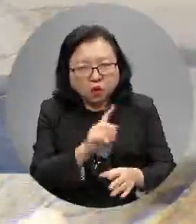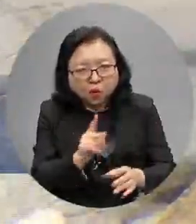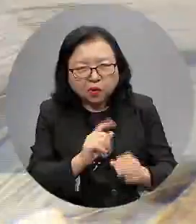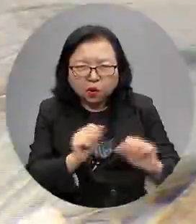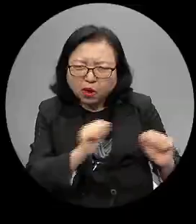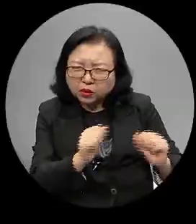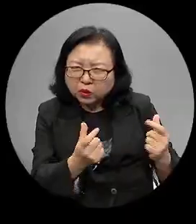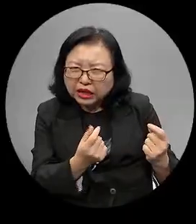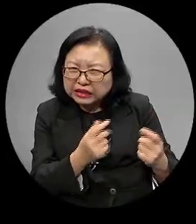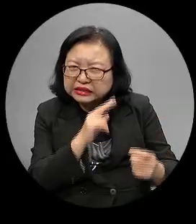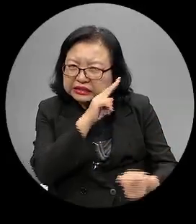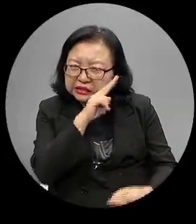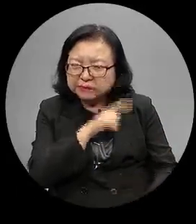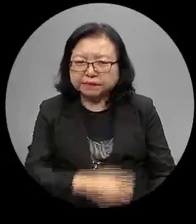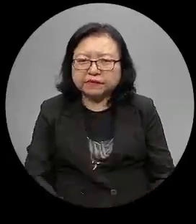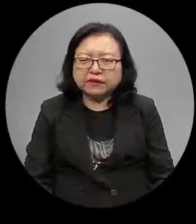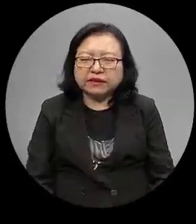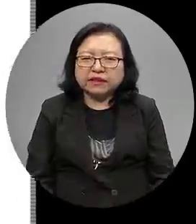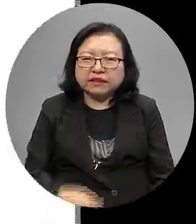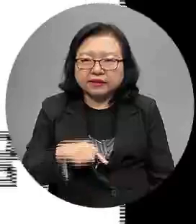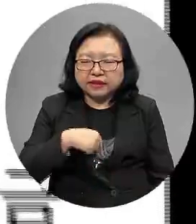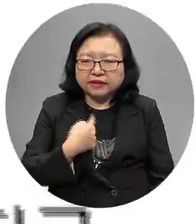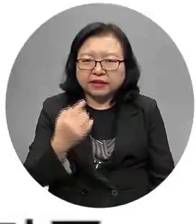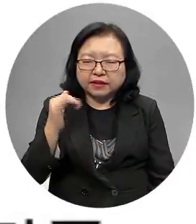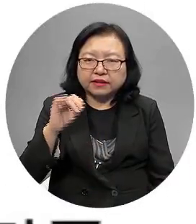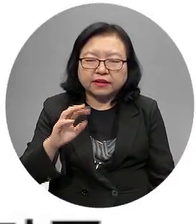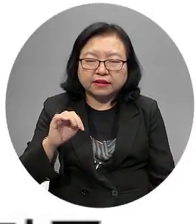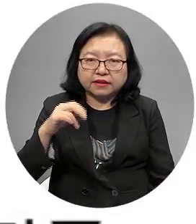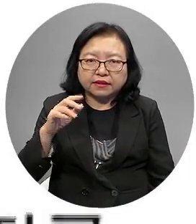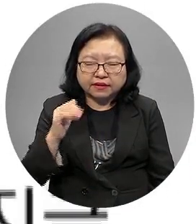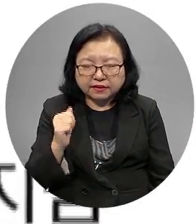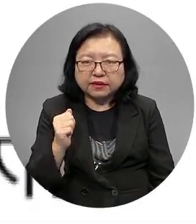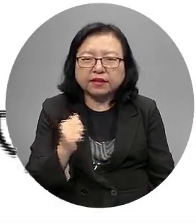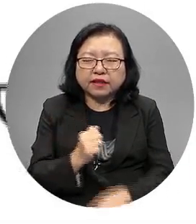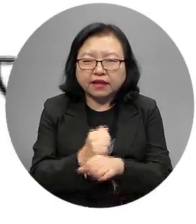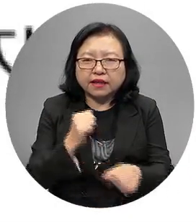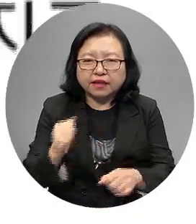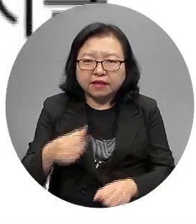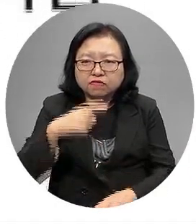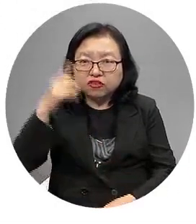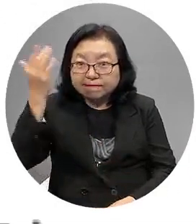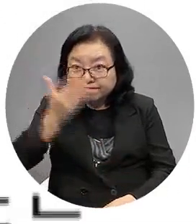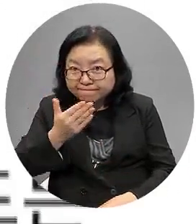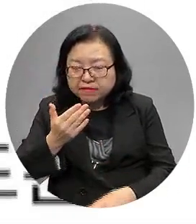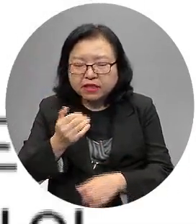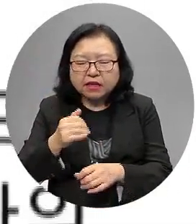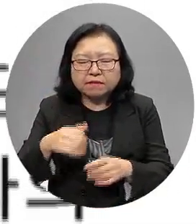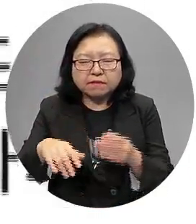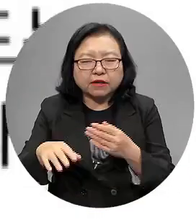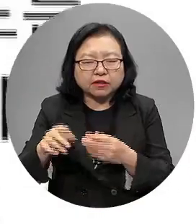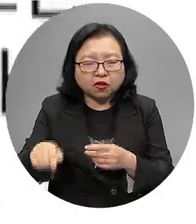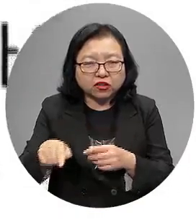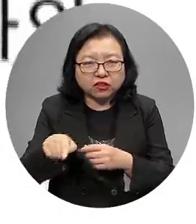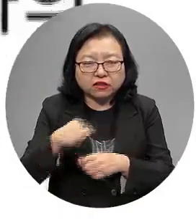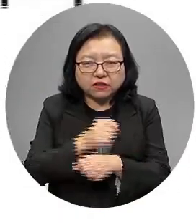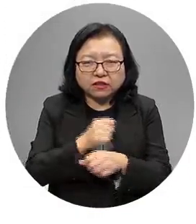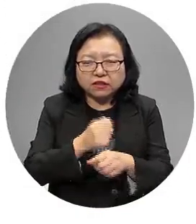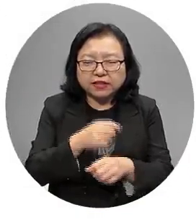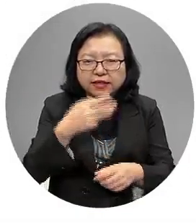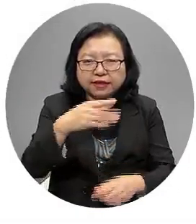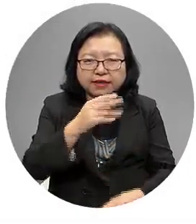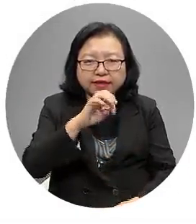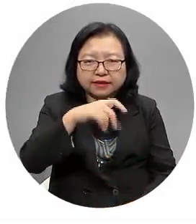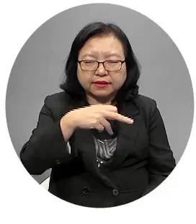들거든요. 자신의 SNS를 통해 수질 개선이 레이크파크 르네상스의 중심이라고 밝힌 김용환